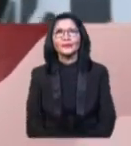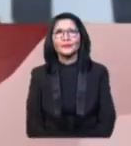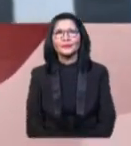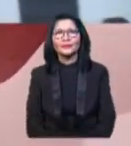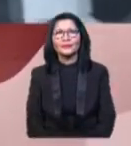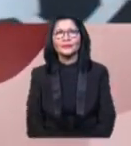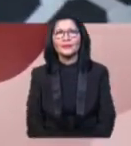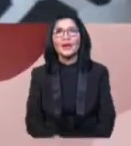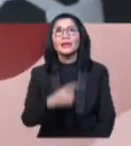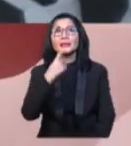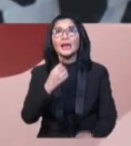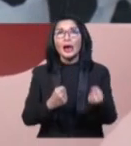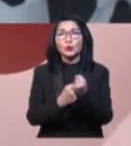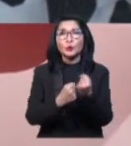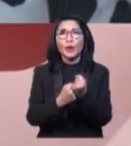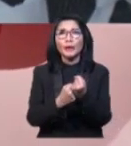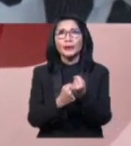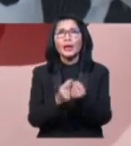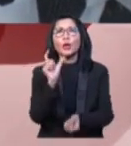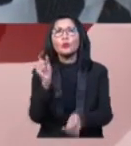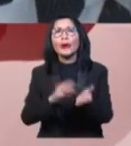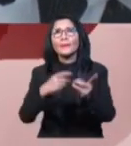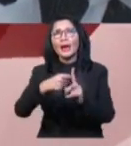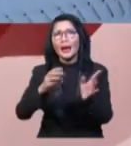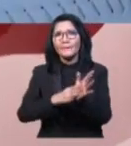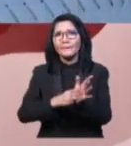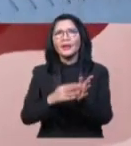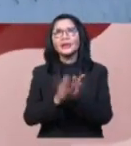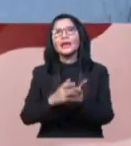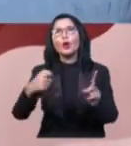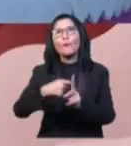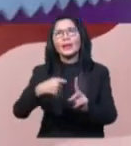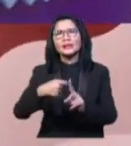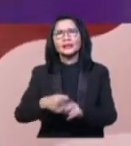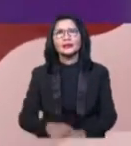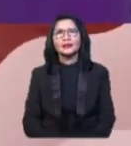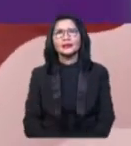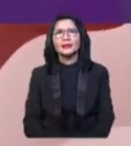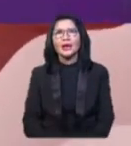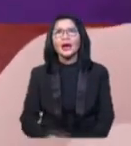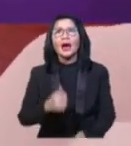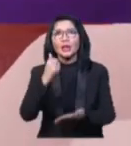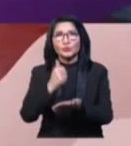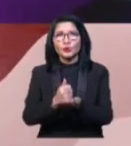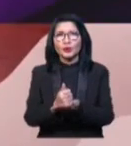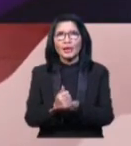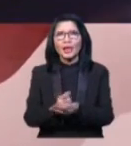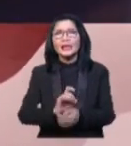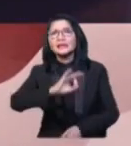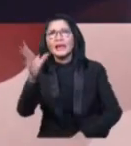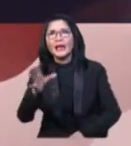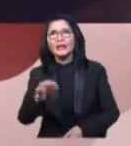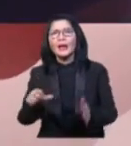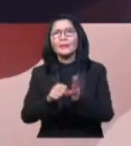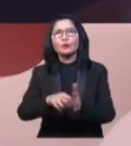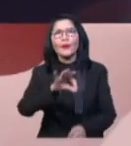Nah, terkait dengan dukungan pelaku UMKM dan koperasi juga sebetulnya bukan hanya di Banpres Produktif Usaha Mikro,